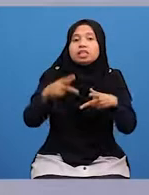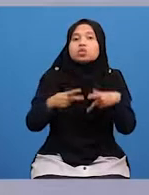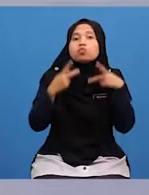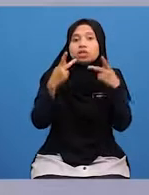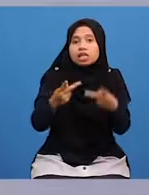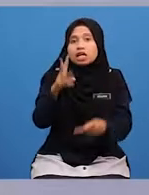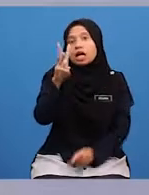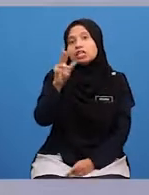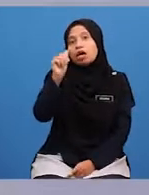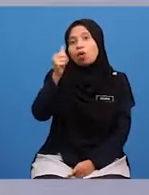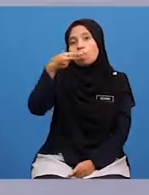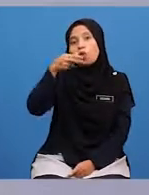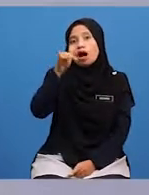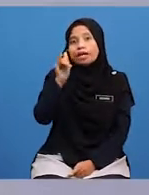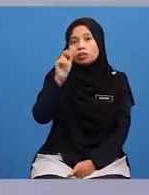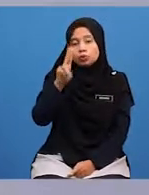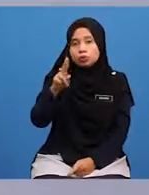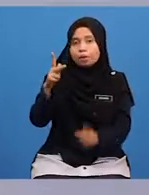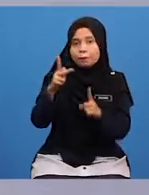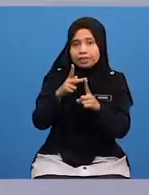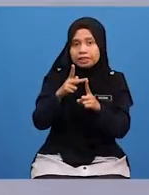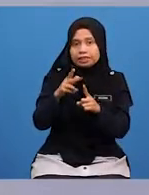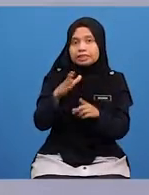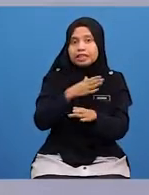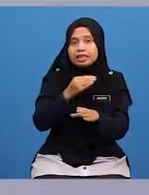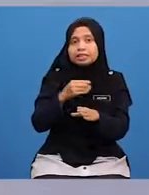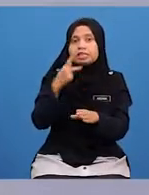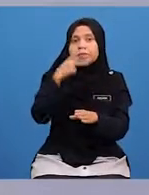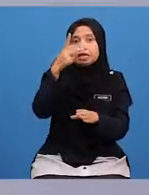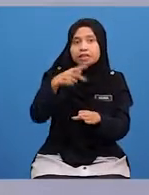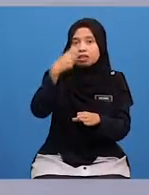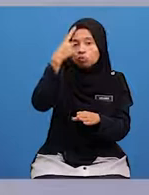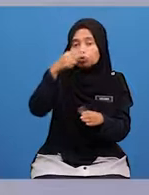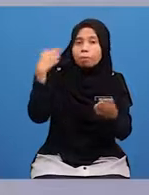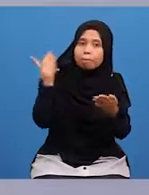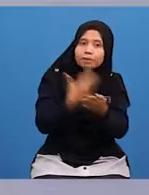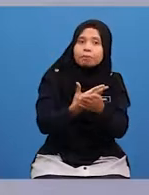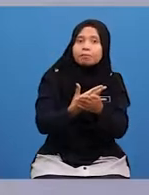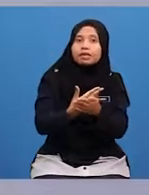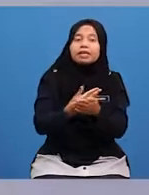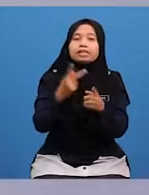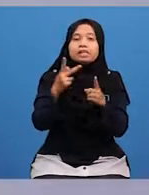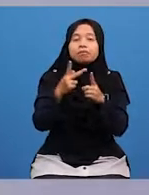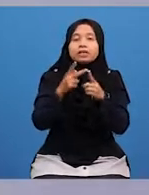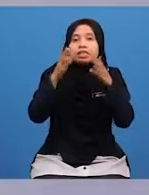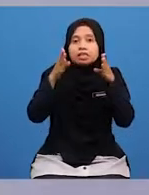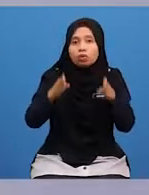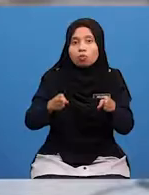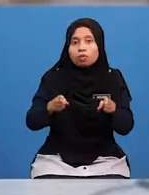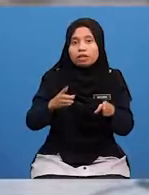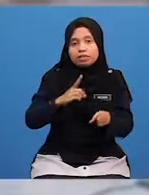dan dikurniakan wahyu kepadanya serta diperintah untuk menyampaikannya kepada